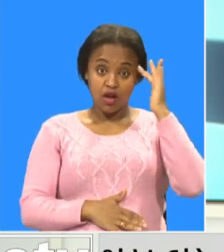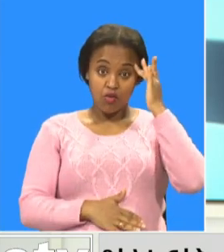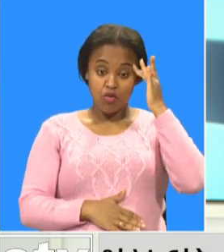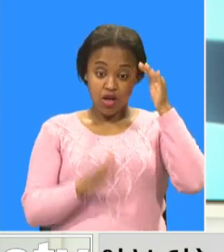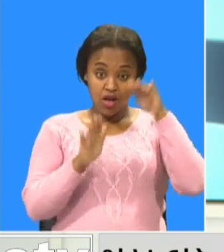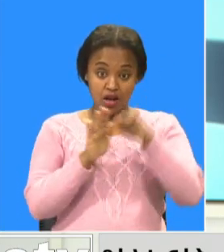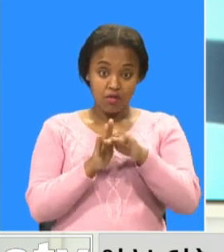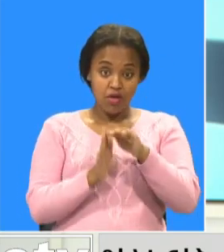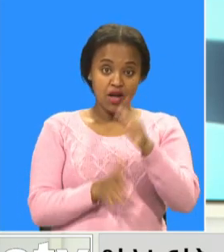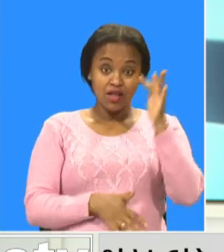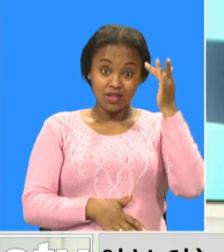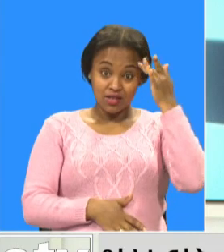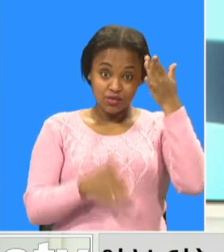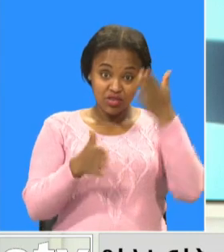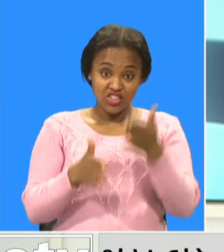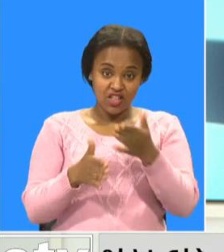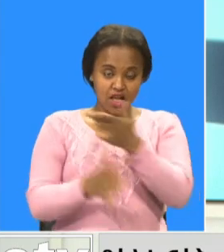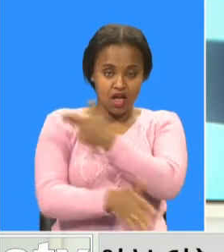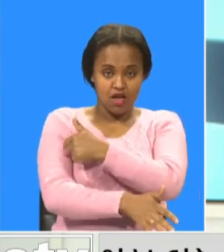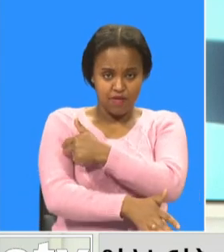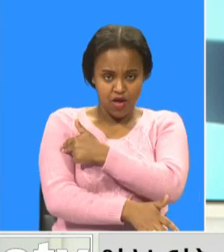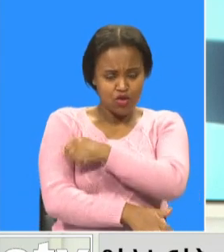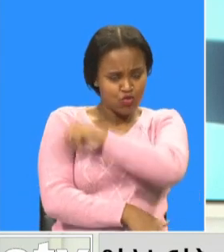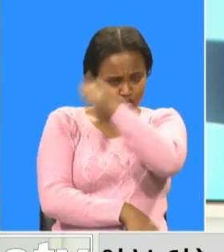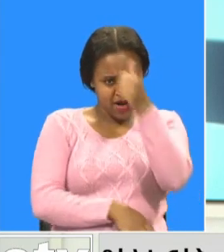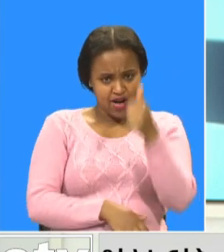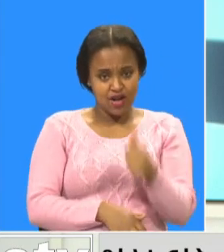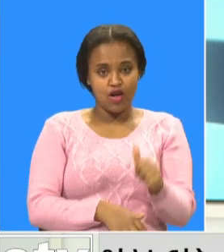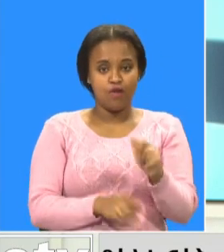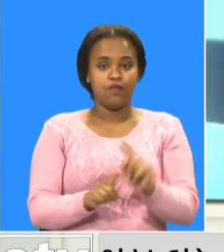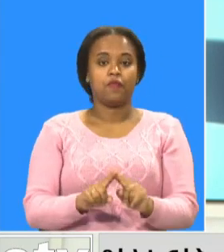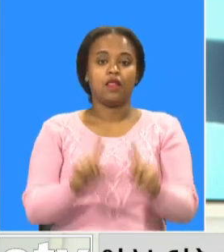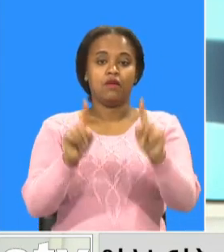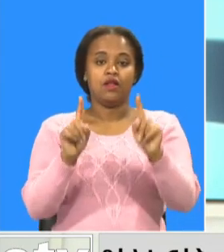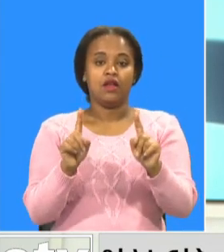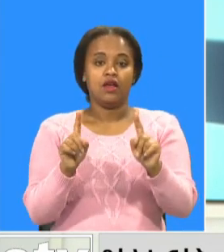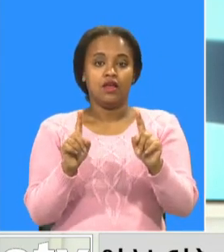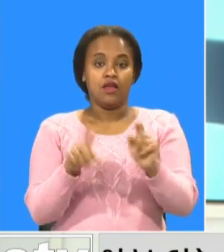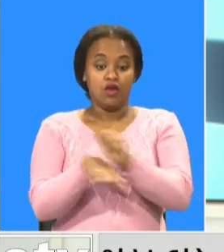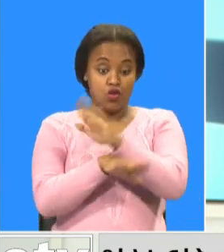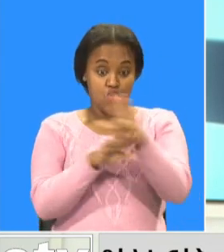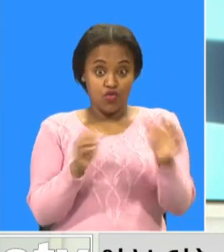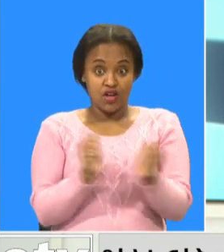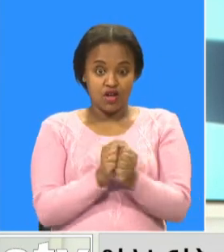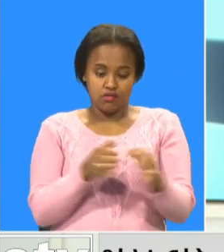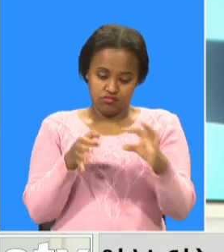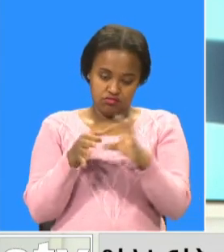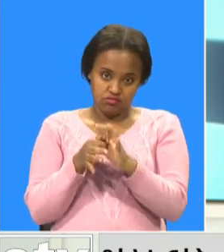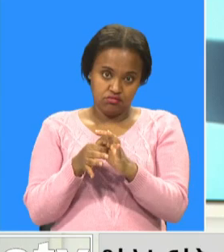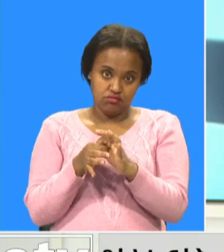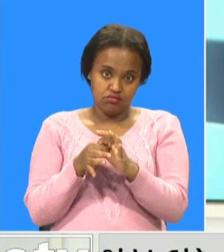ህመምተኛ የሚያክሙ ማንኛውም በተለይ አሁን በኮቪድ ጋር ተያይዞ